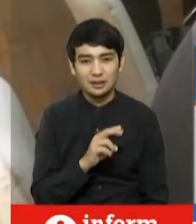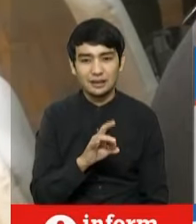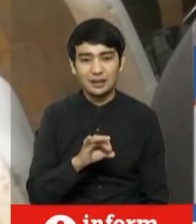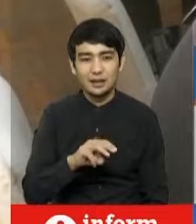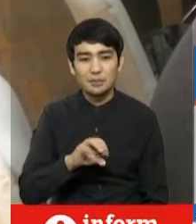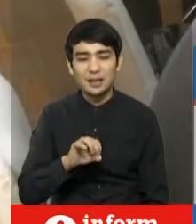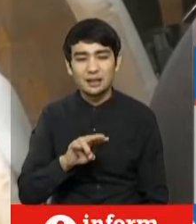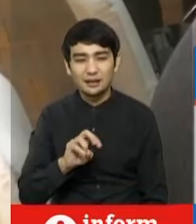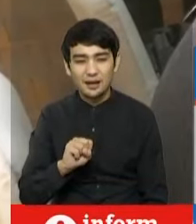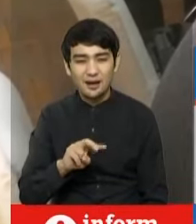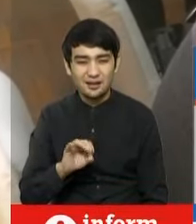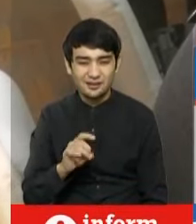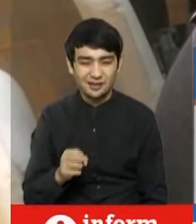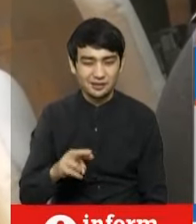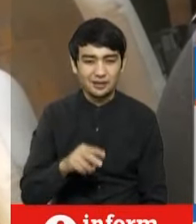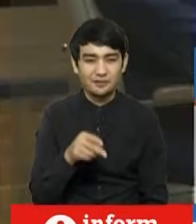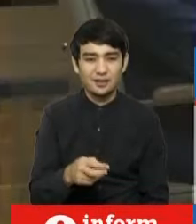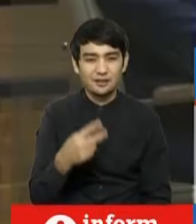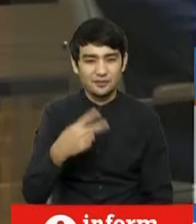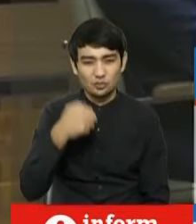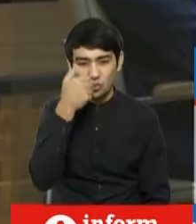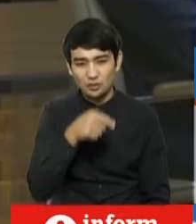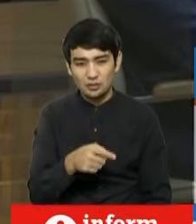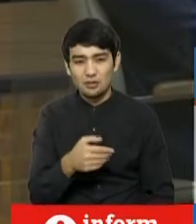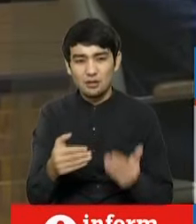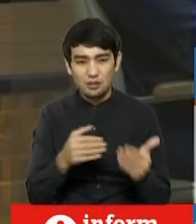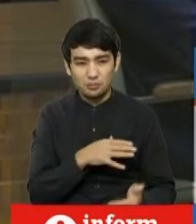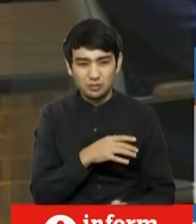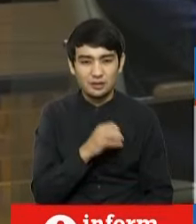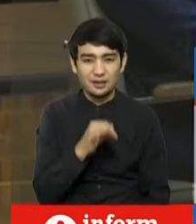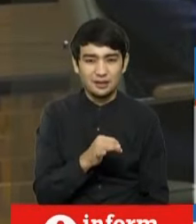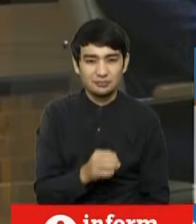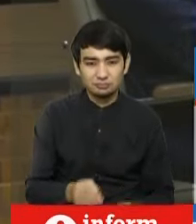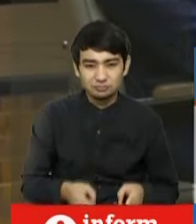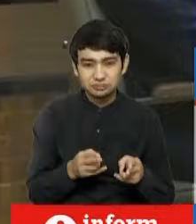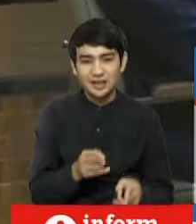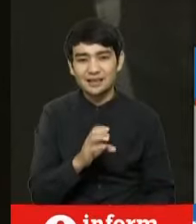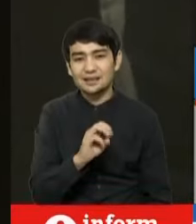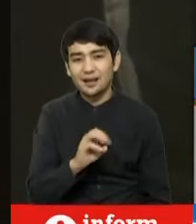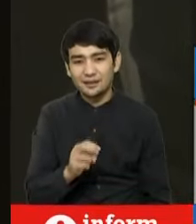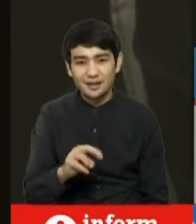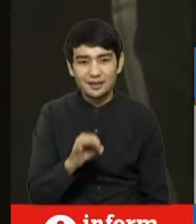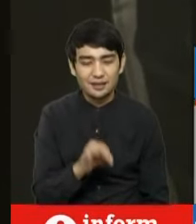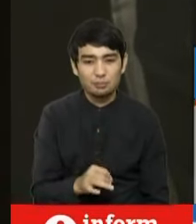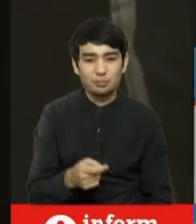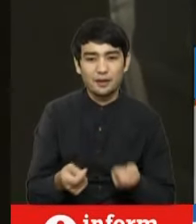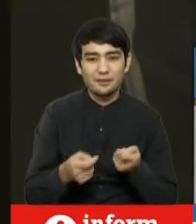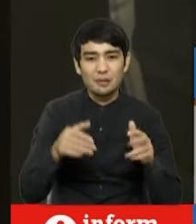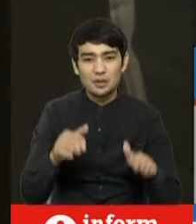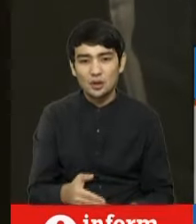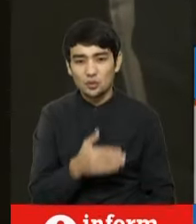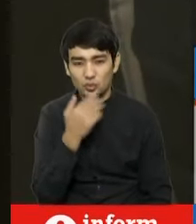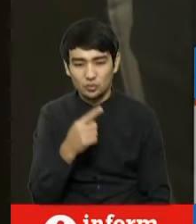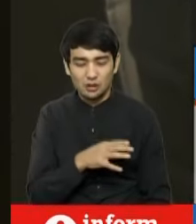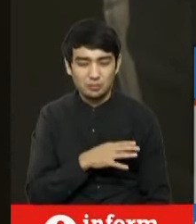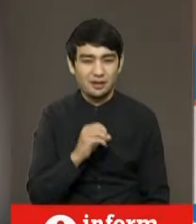этот вопрос актуален ещё с 2020 года Однако консенсуса по этой уголовной статье нет и в правительстве считает Жан